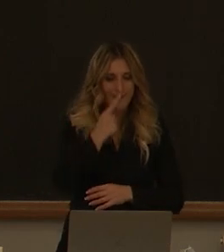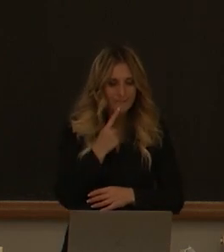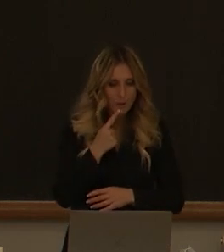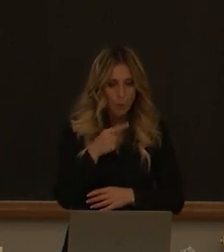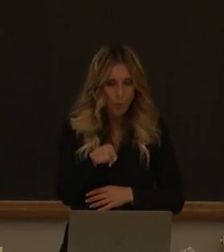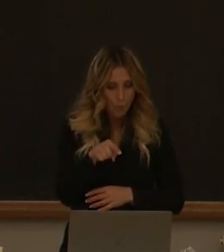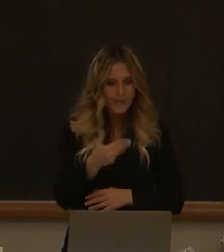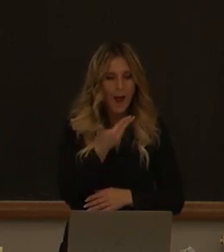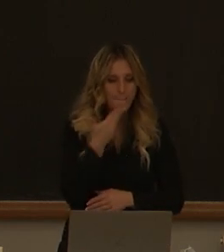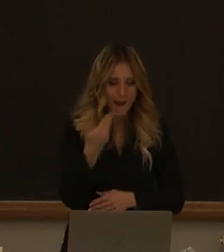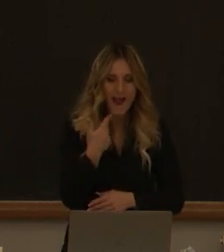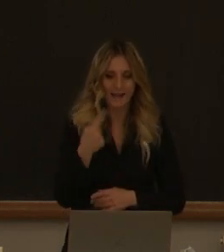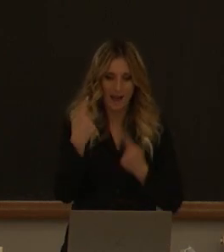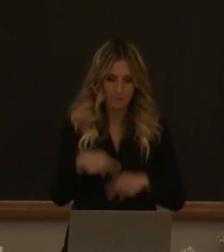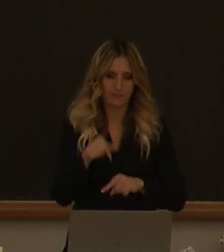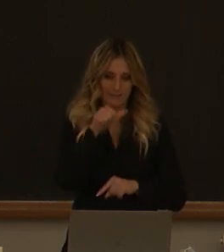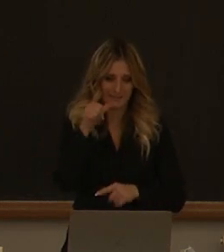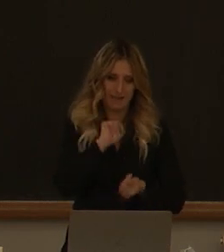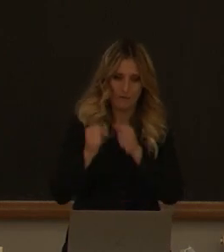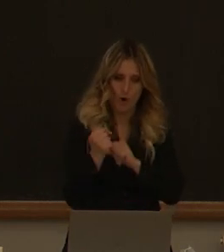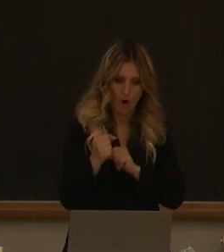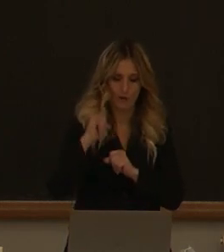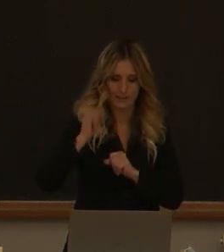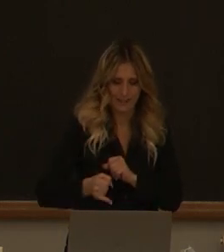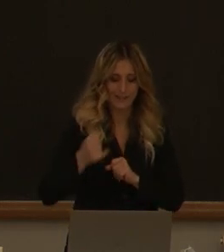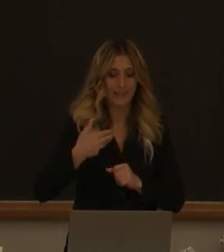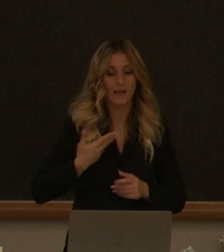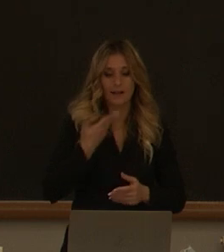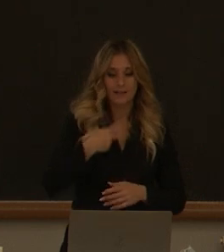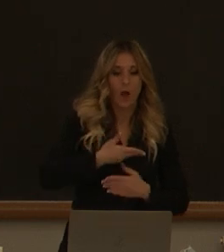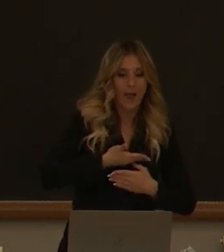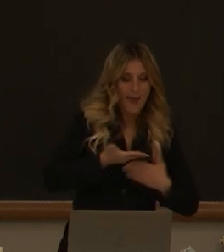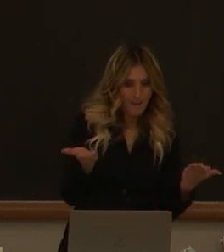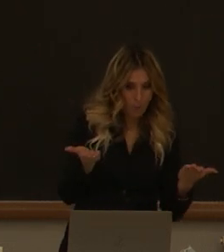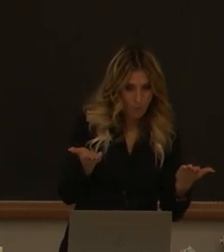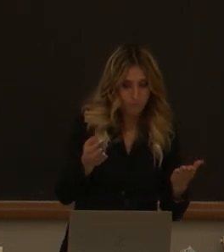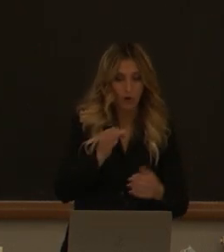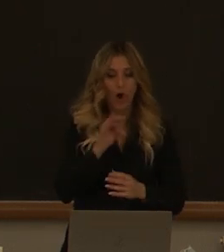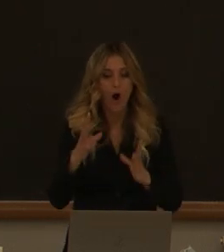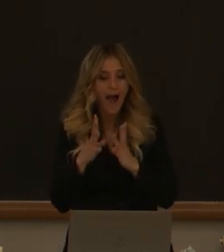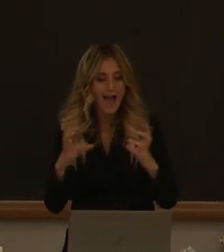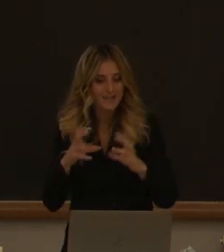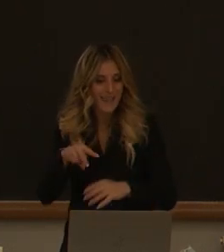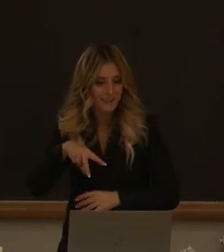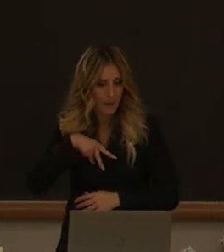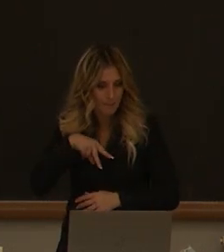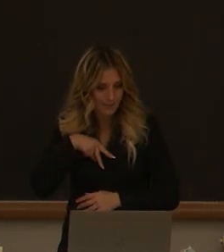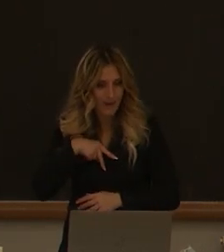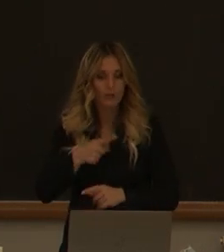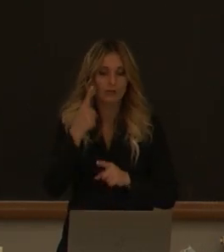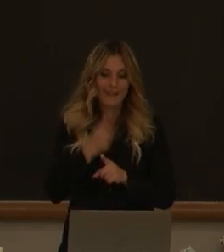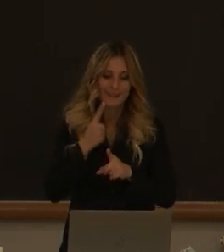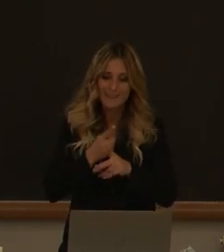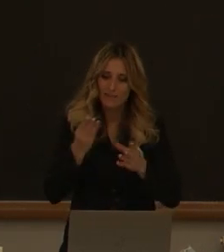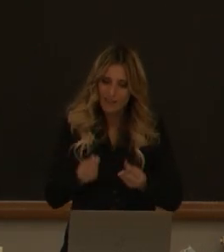figure da un punto di vista sia degli enti pubblici sia delle aziende private che devono